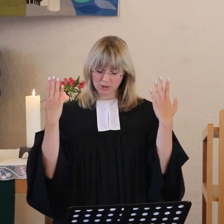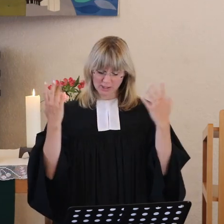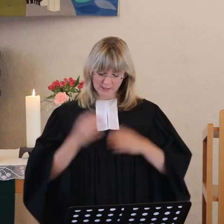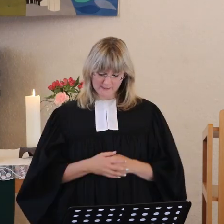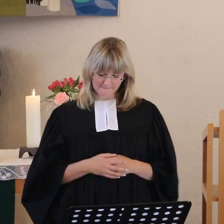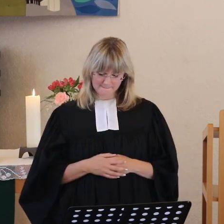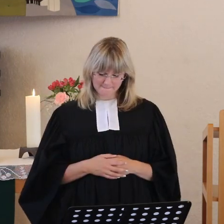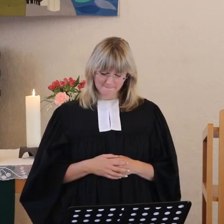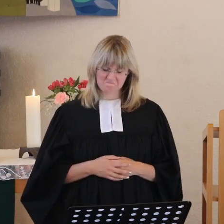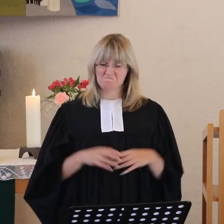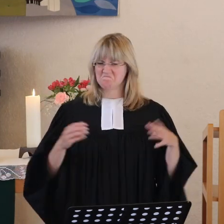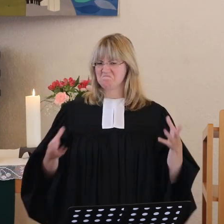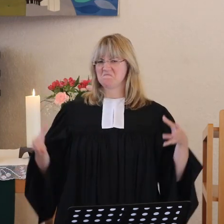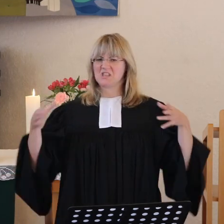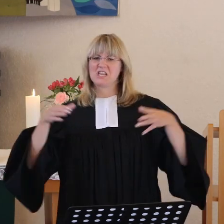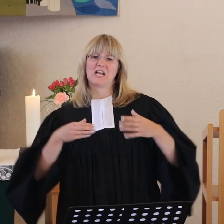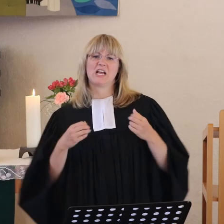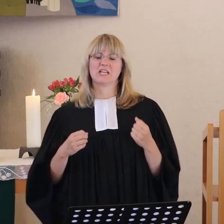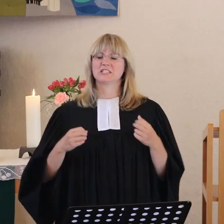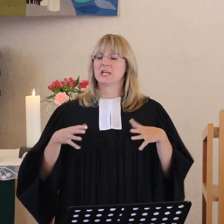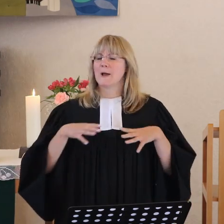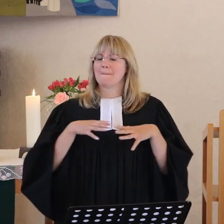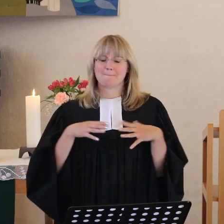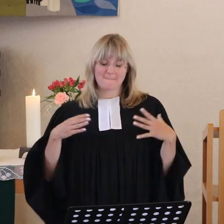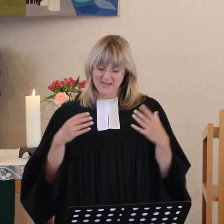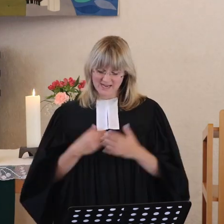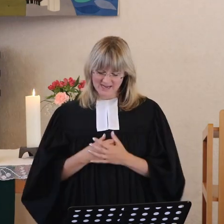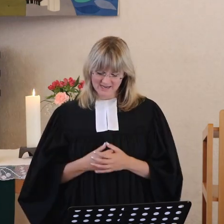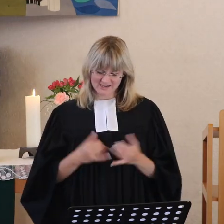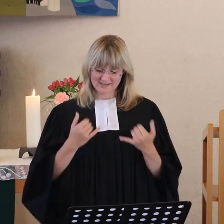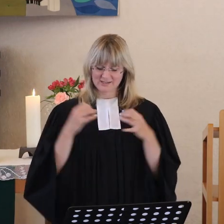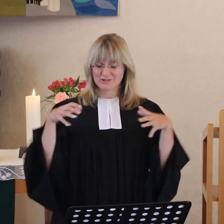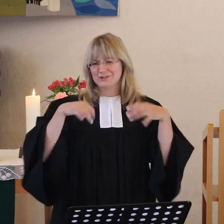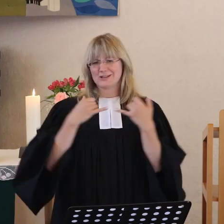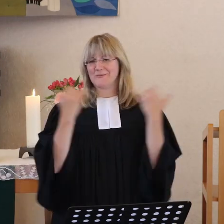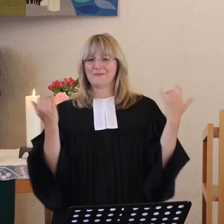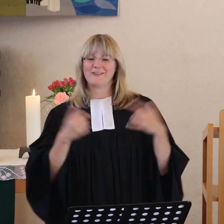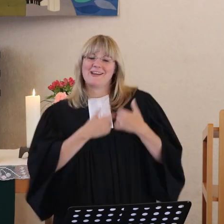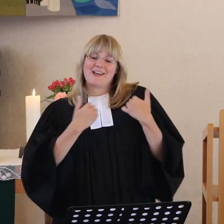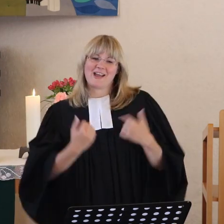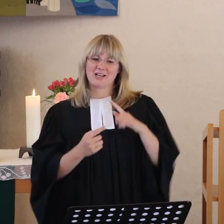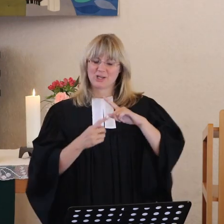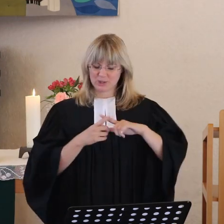Jerusalem? Die ganze Gemeinde war ein Herz und eine Seele.